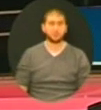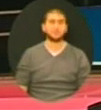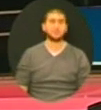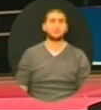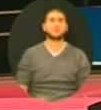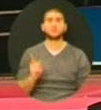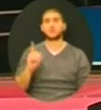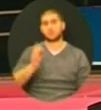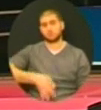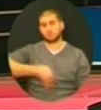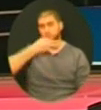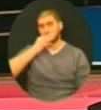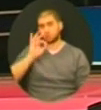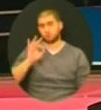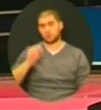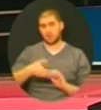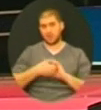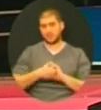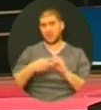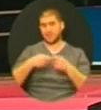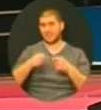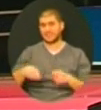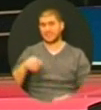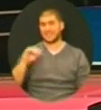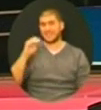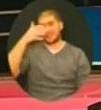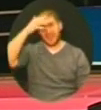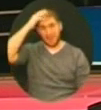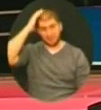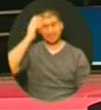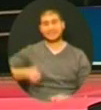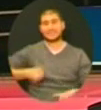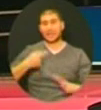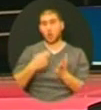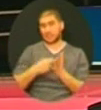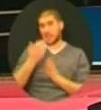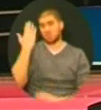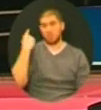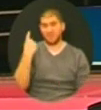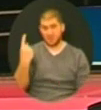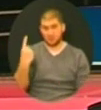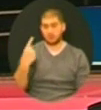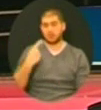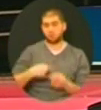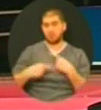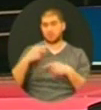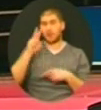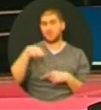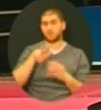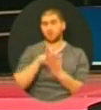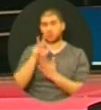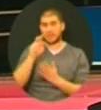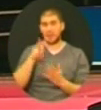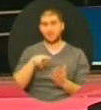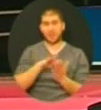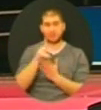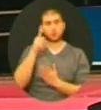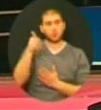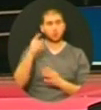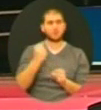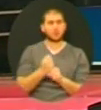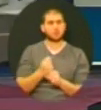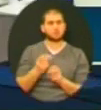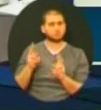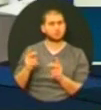זאת, דבריו של חברי חבר הכנסת יאיר לפיד, שר האוצר לשעבר, בשנים 13-14 באותו שר אוצר, הוא סרס את